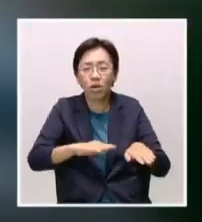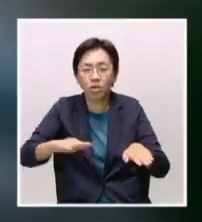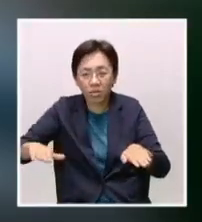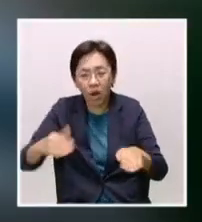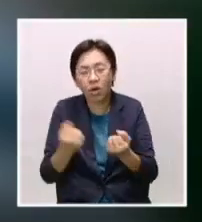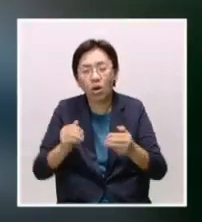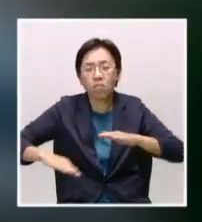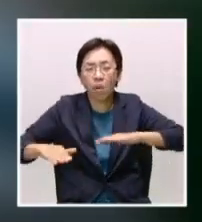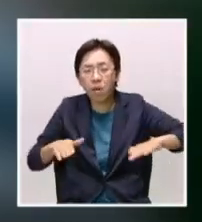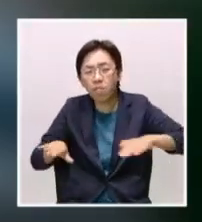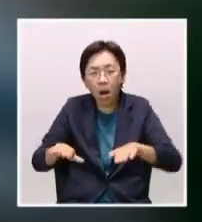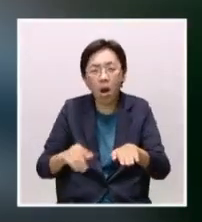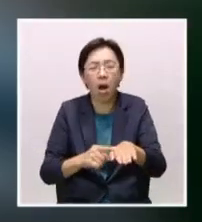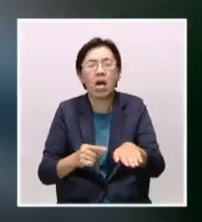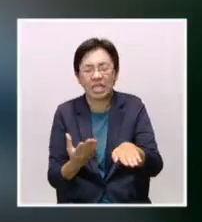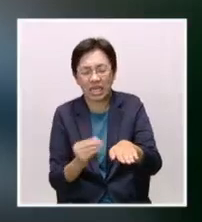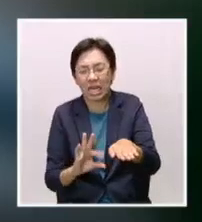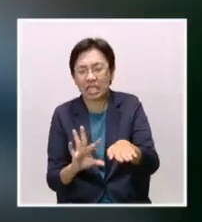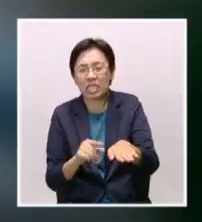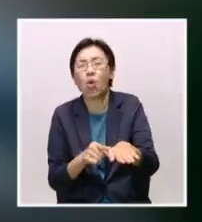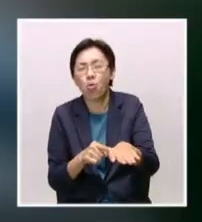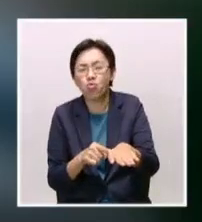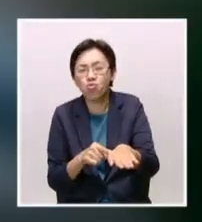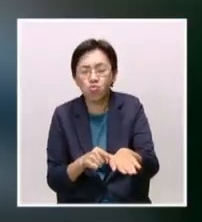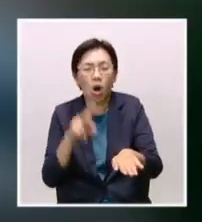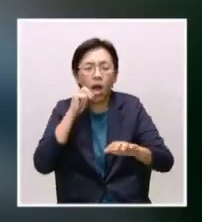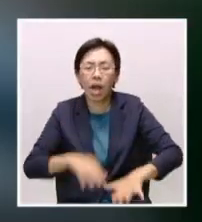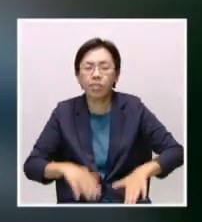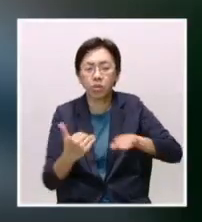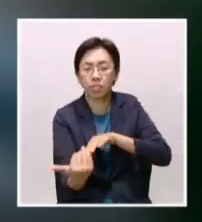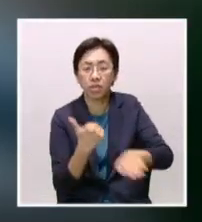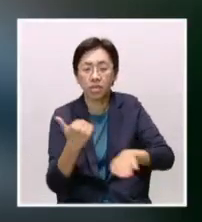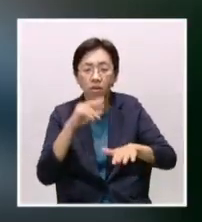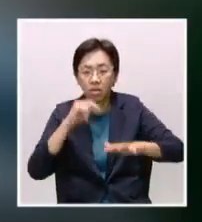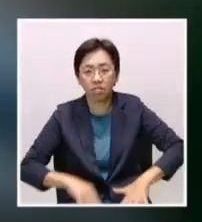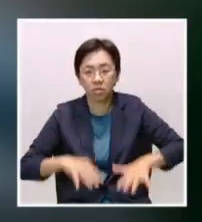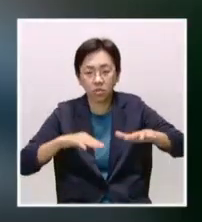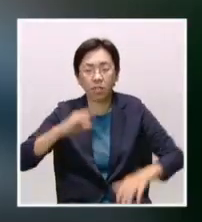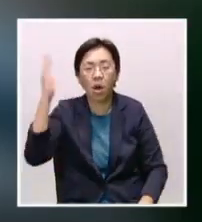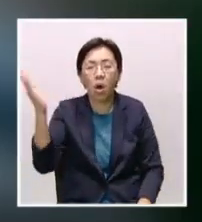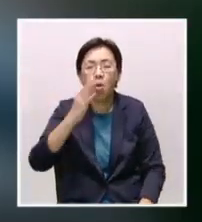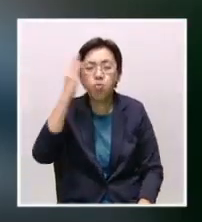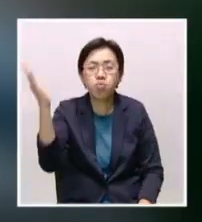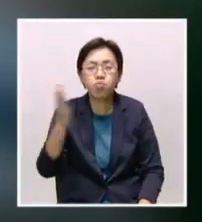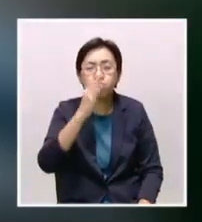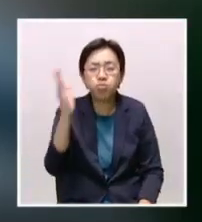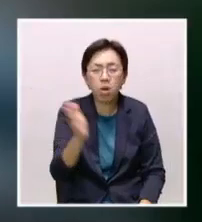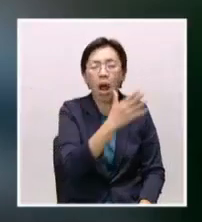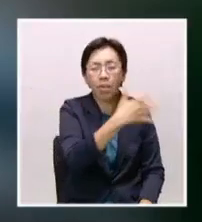ายคันค่ะที่ล้อจมโคลนโดยมีน้ำท่วมถนนหลังจากที่พายุผ่านพ้นไปแล้ว